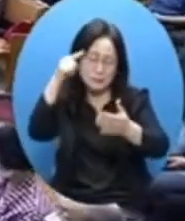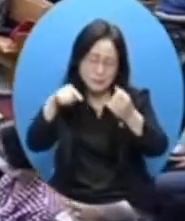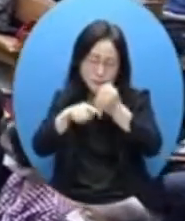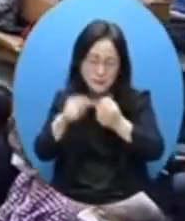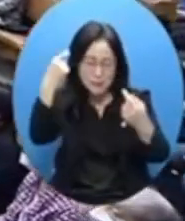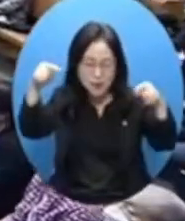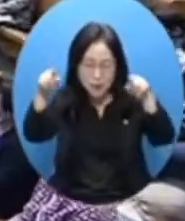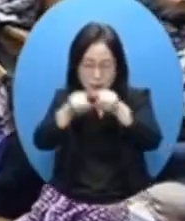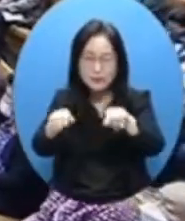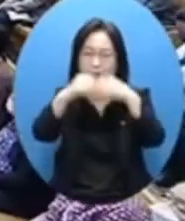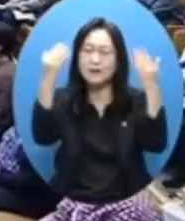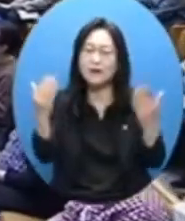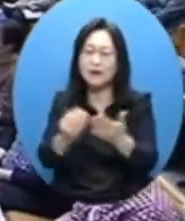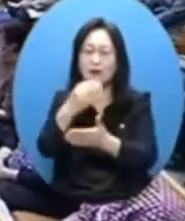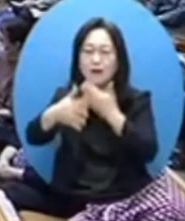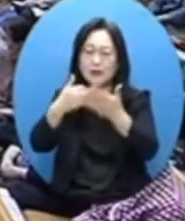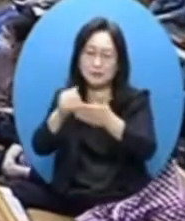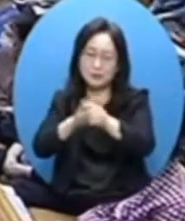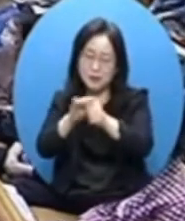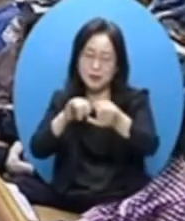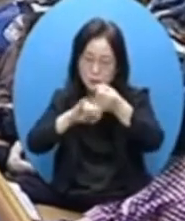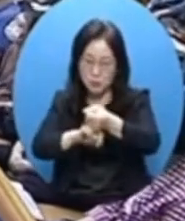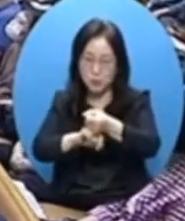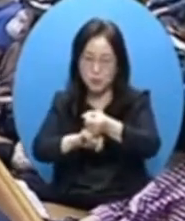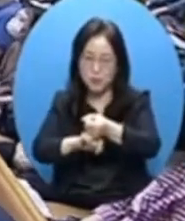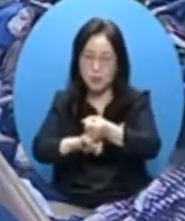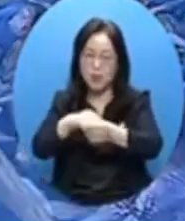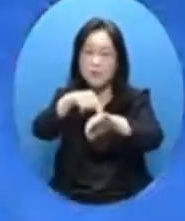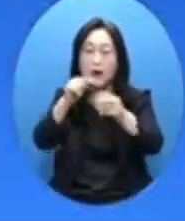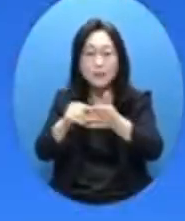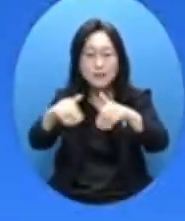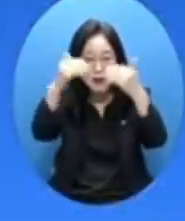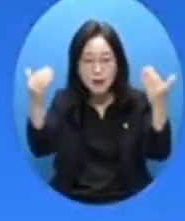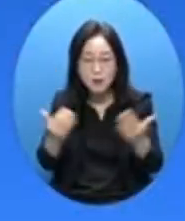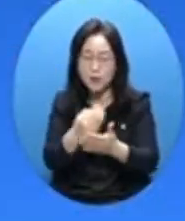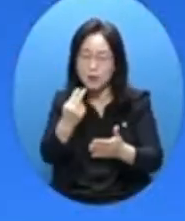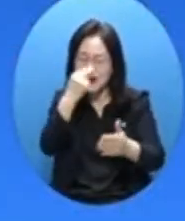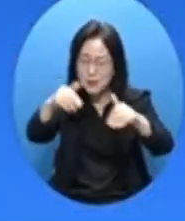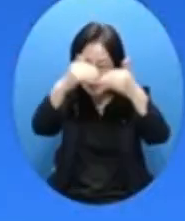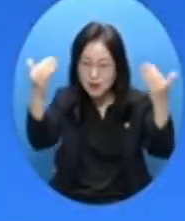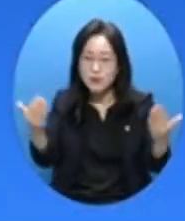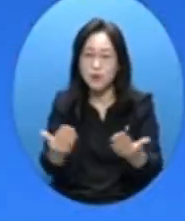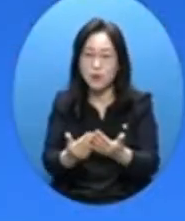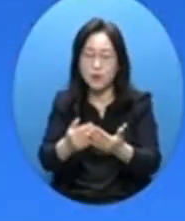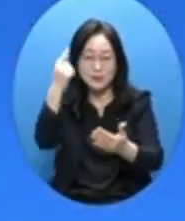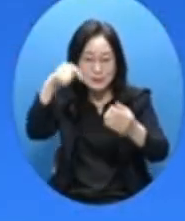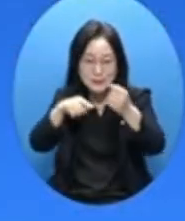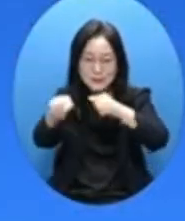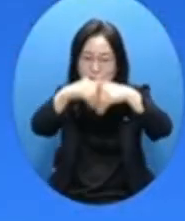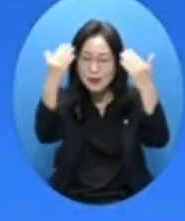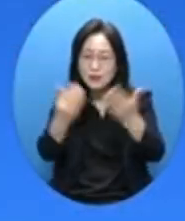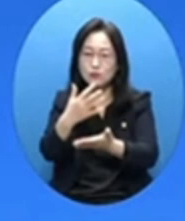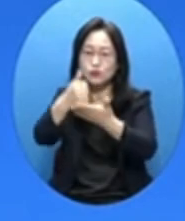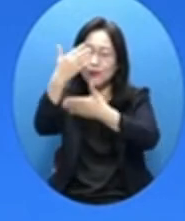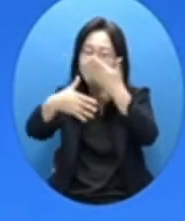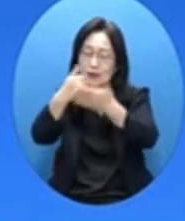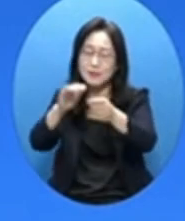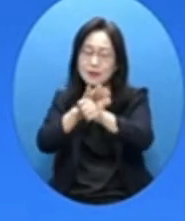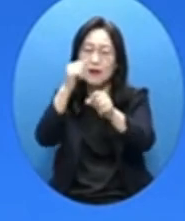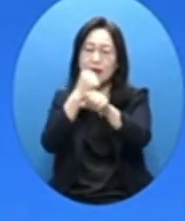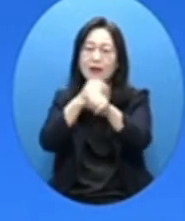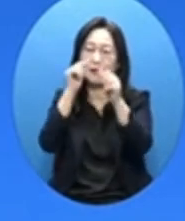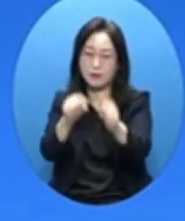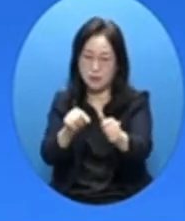다해 짐을 사랑해야 되는 것입니다 성경은 마음을 다하고 목숨을 다하고 뜻을 다하여 주 너의 하나님을 사랑하라고